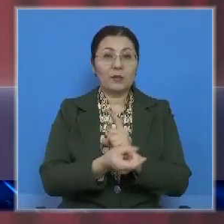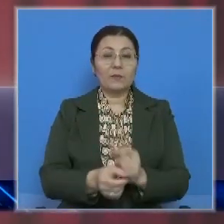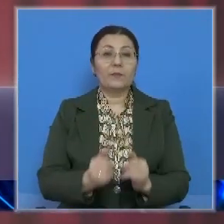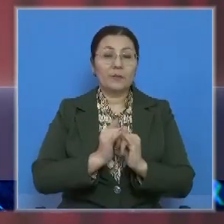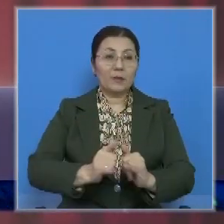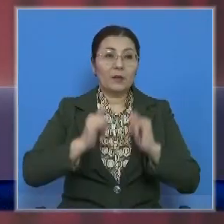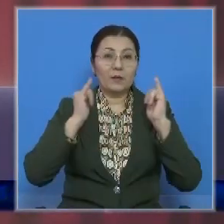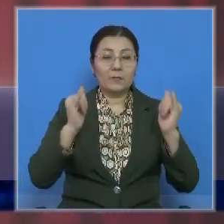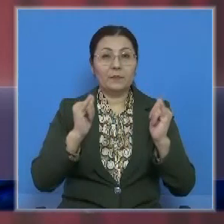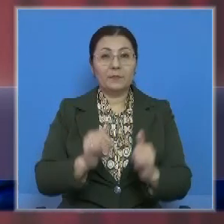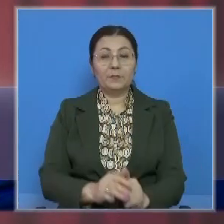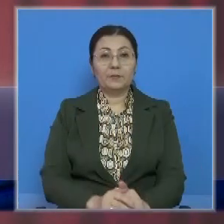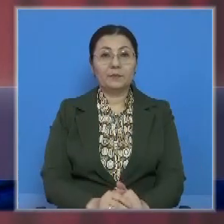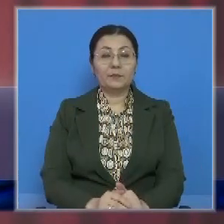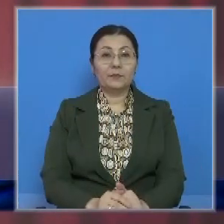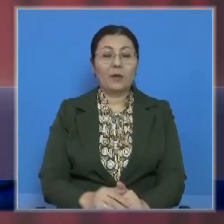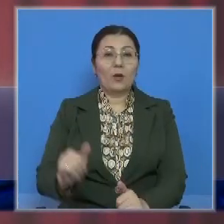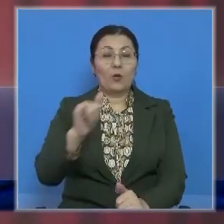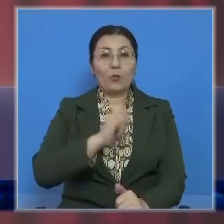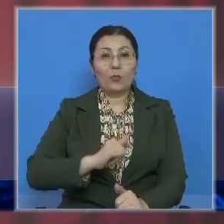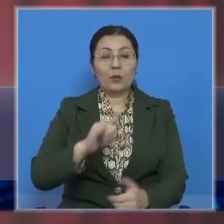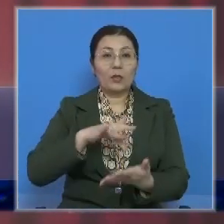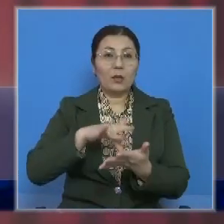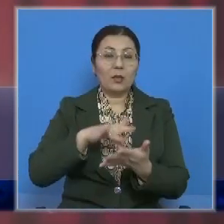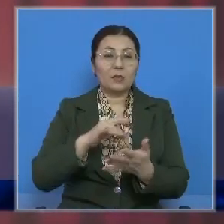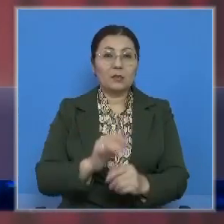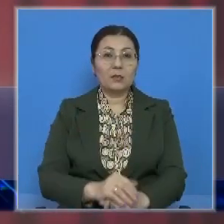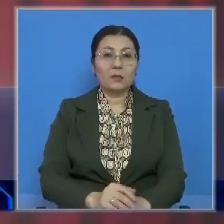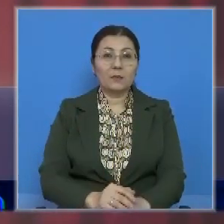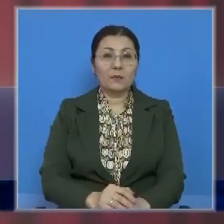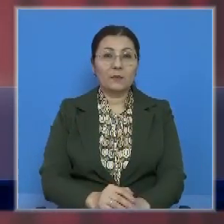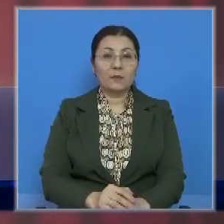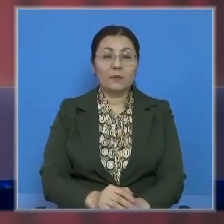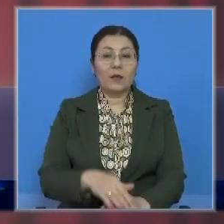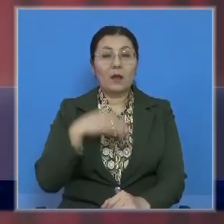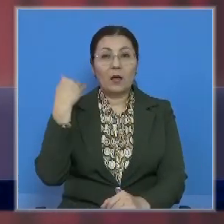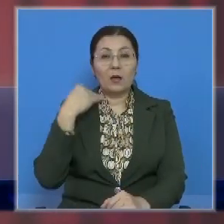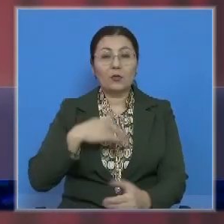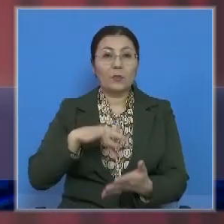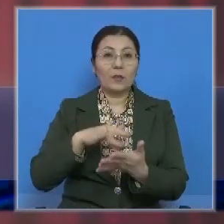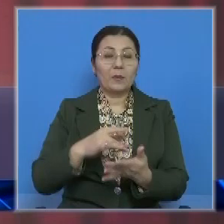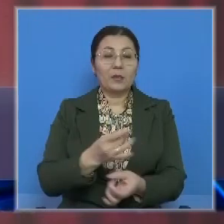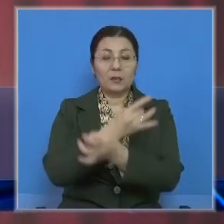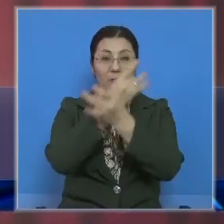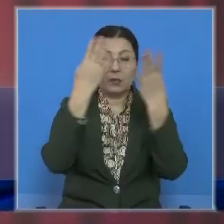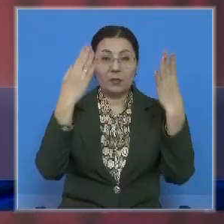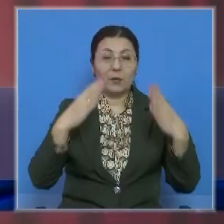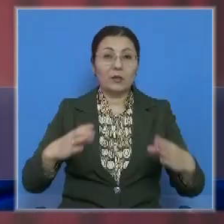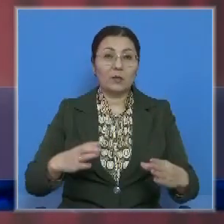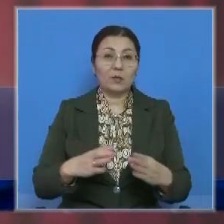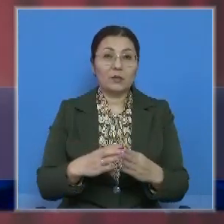дамытып жатқан жағдайымыз бар. Жалпы Орал қаласында, қаласынан осы Ақтөбе қалалық мәдениет